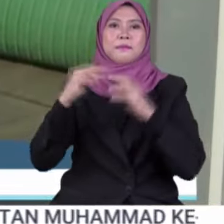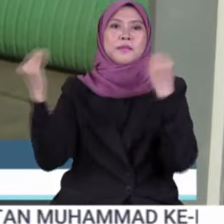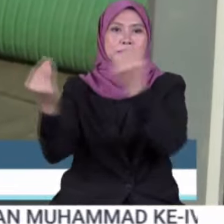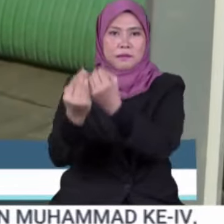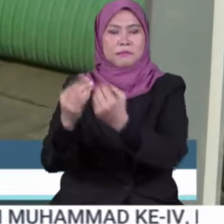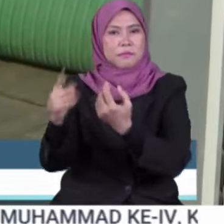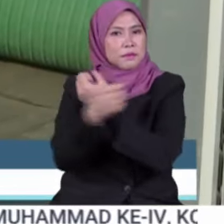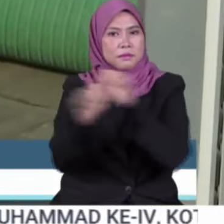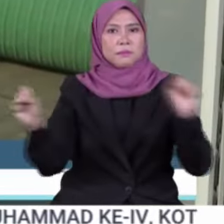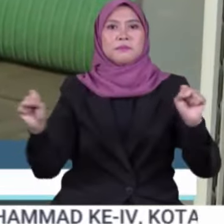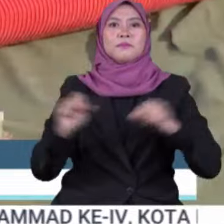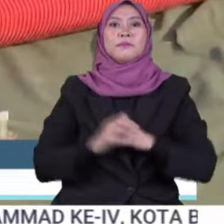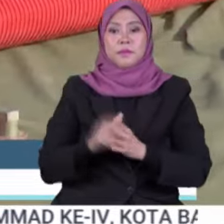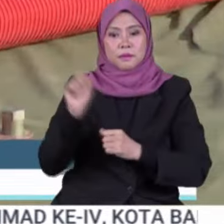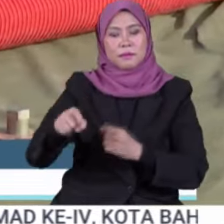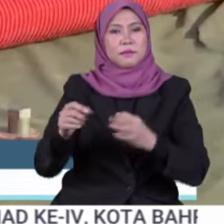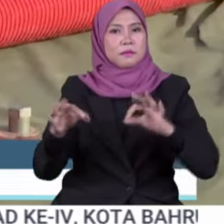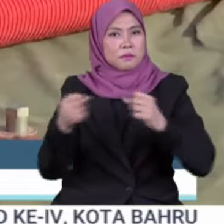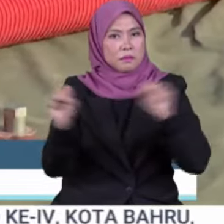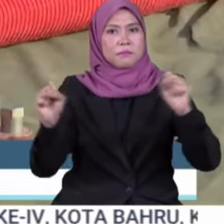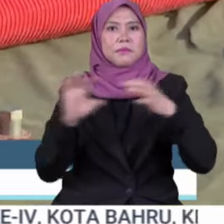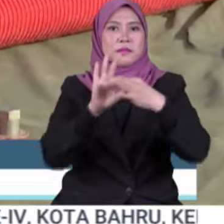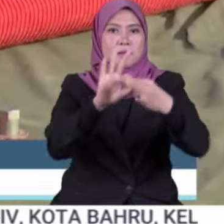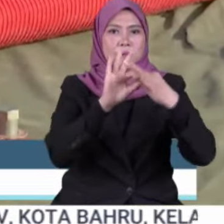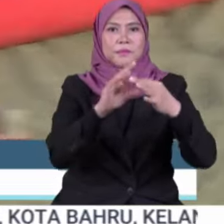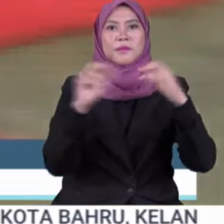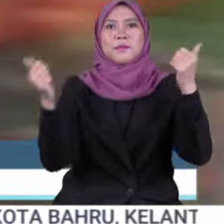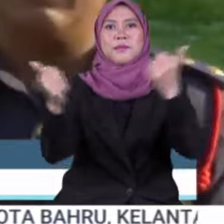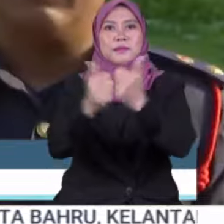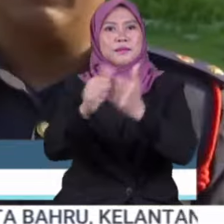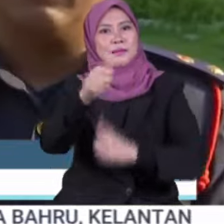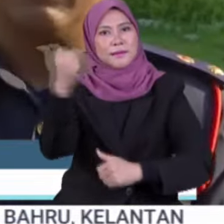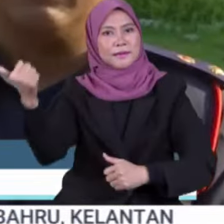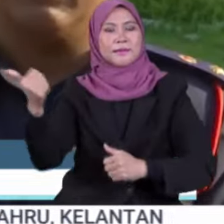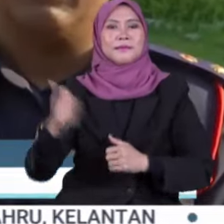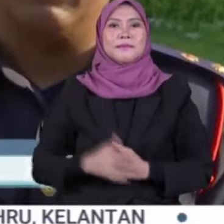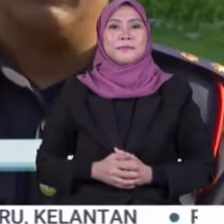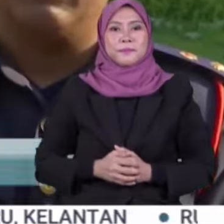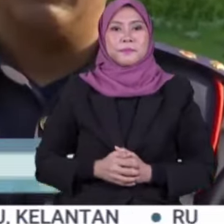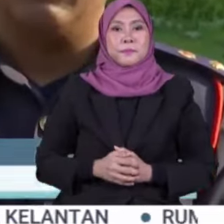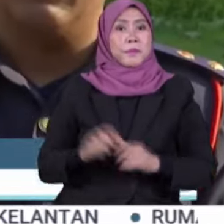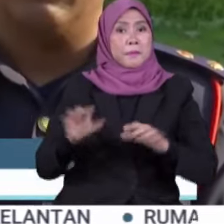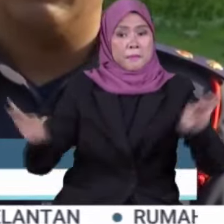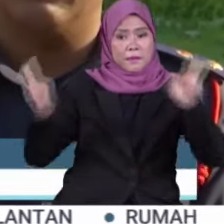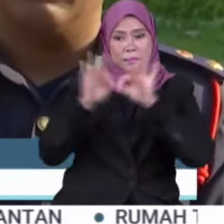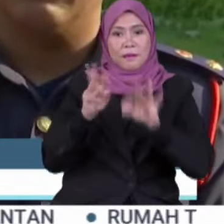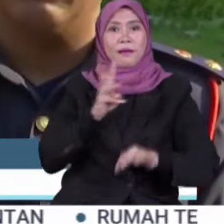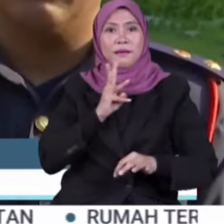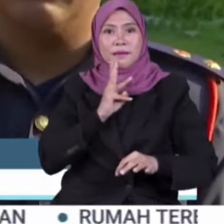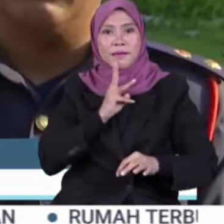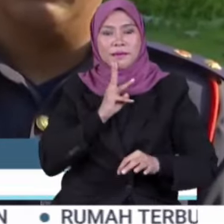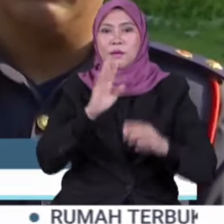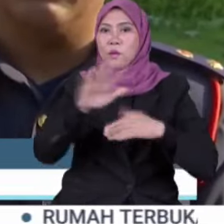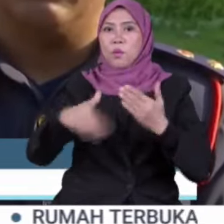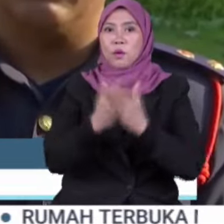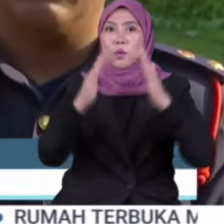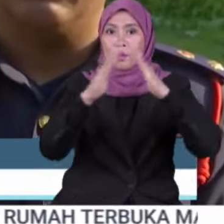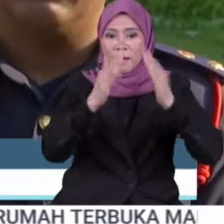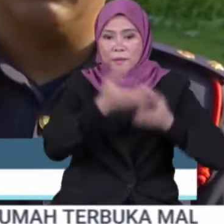samping itu, memperkukuh kerjasama dengan agensi lain. Plan kontingensi air ini adalah semua balai-balai dikehendaki